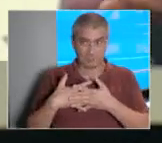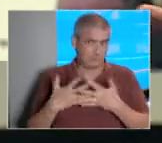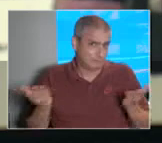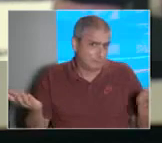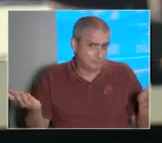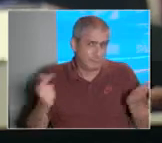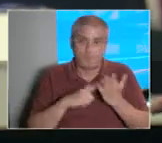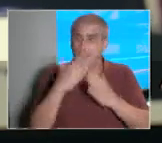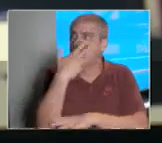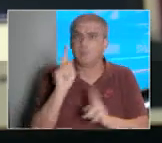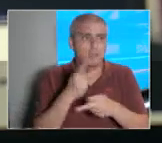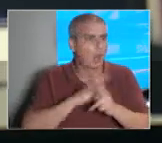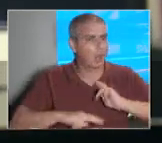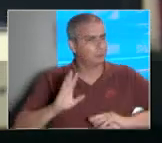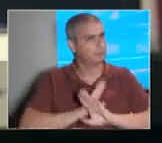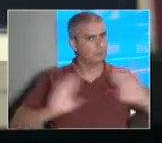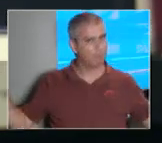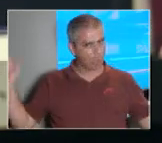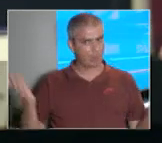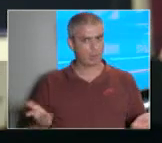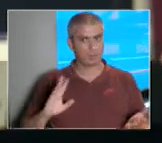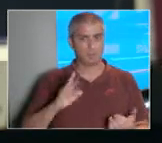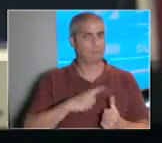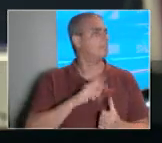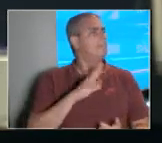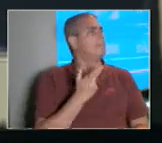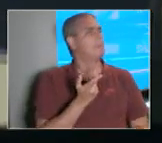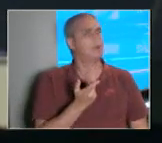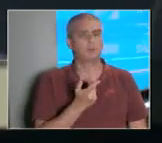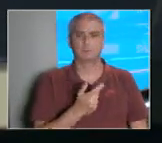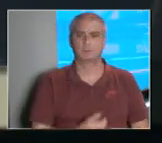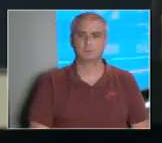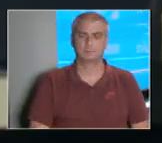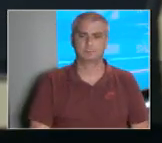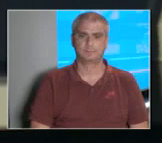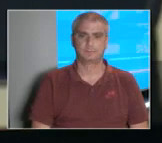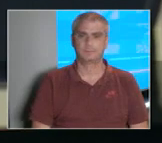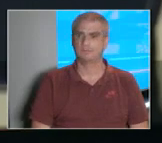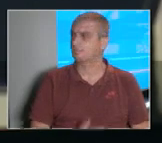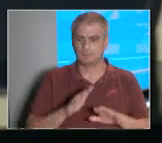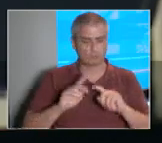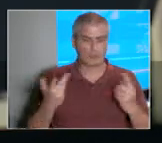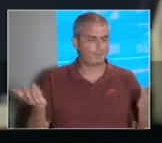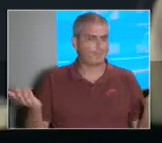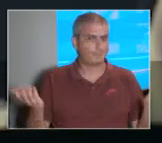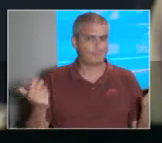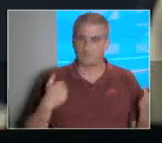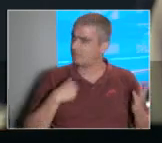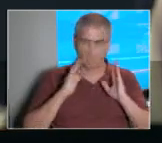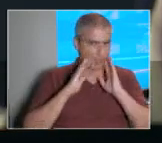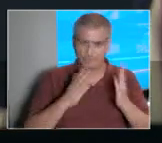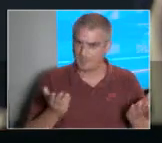עוול, כי המדינה לא יכולה לסבול את הדבר הזה. מצד שני, אין לנו ממשלה אחרת, ובוודאי שאני לא